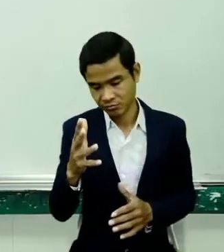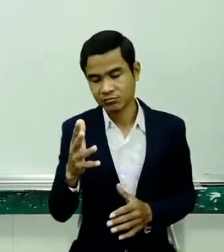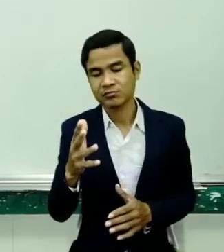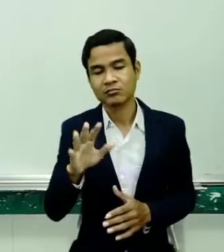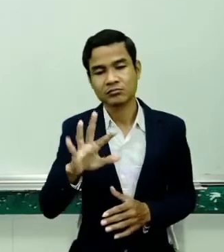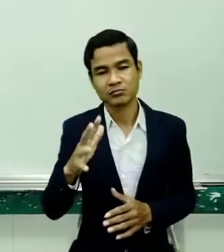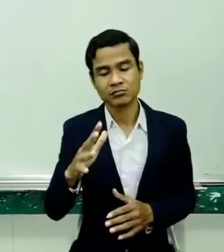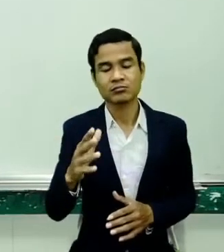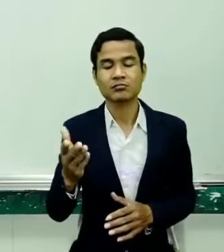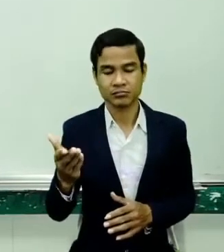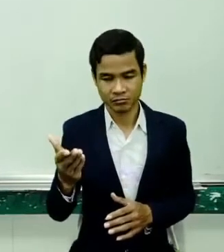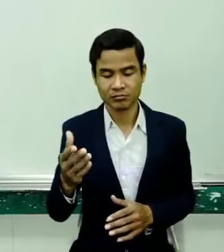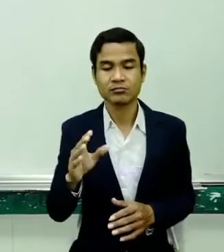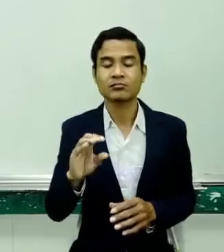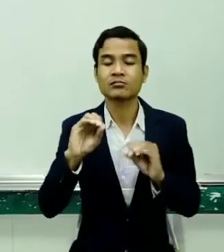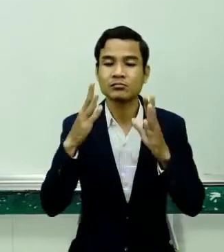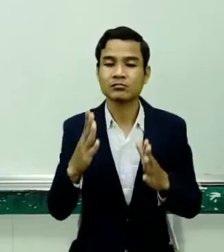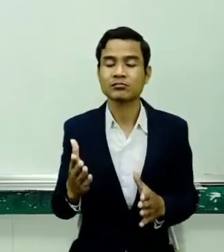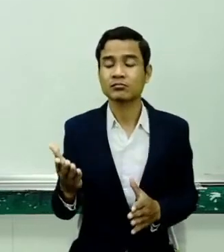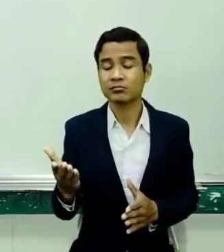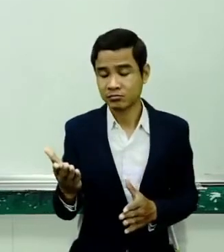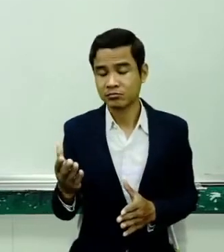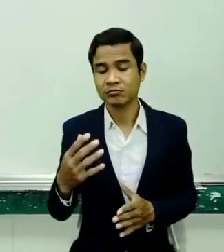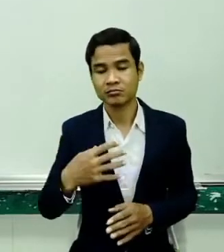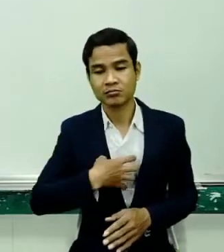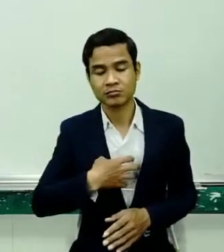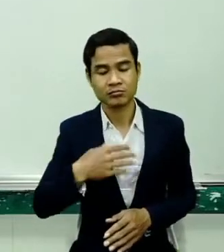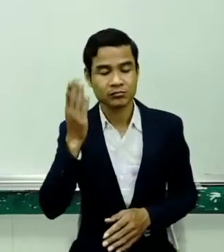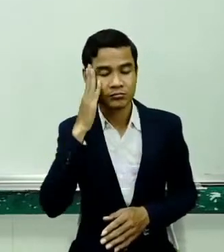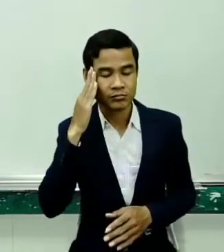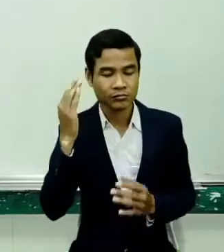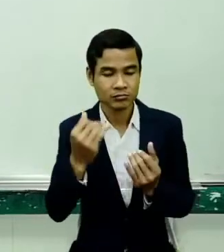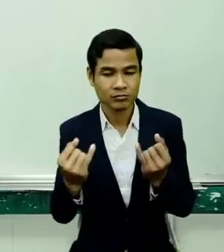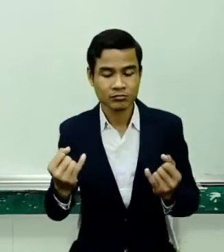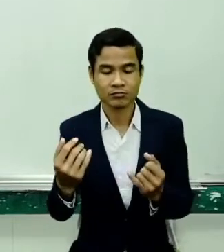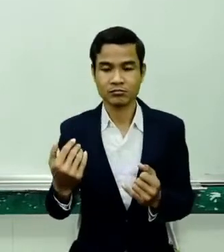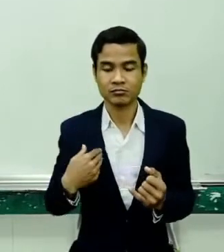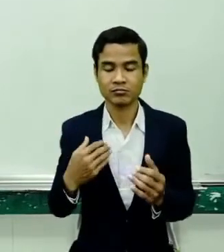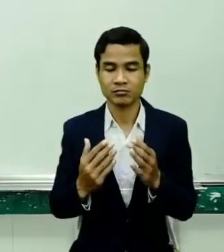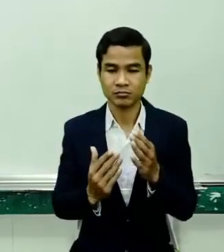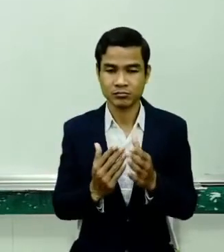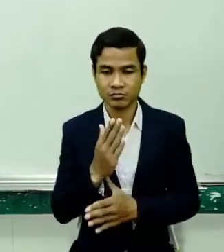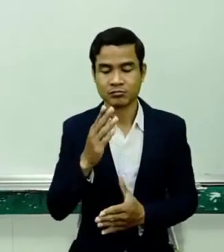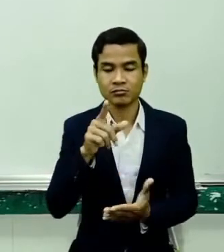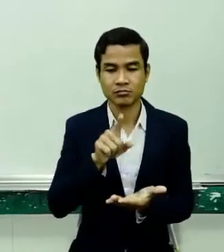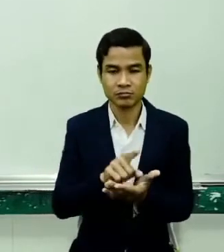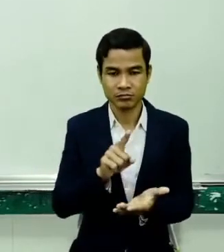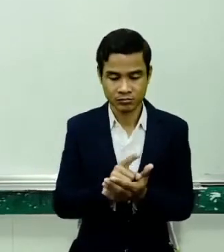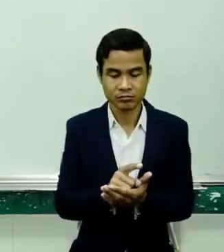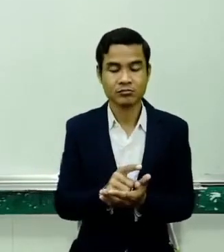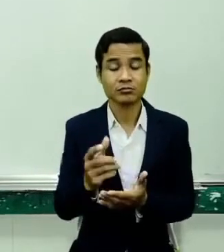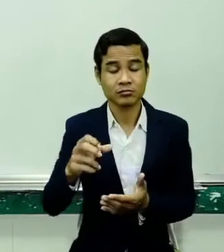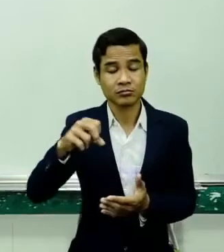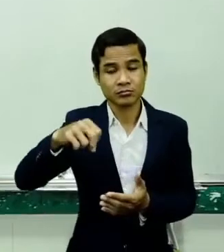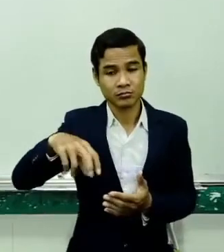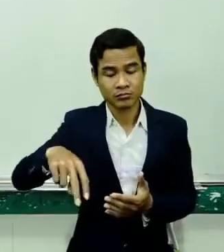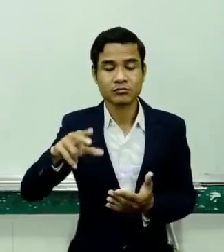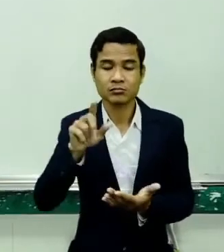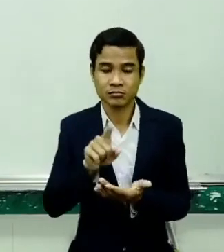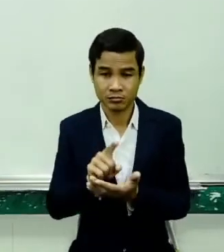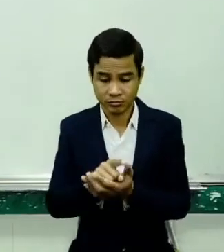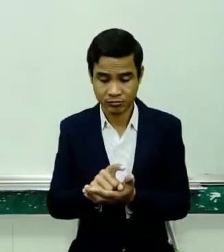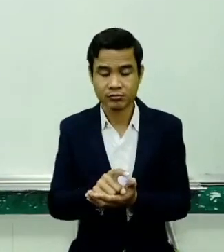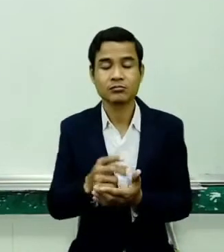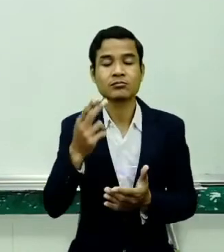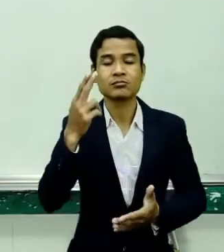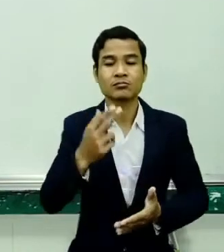chà chân này cũng chọn đằng tha ta cột má từ miền sứt sầm khăn rồi còn đầm rơi ca sầm